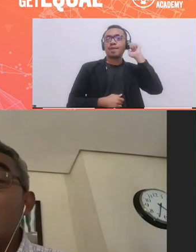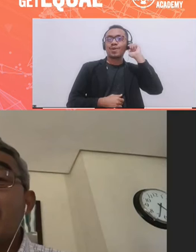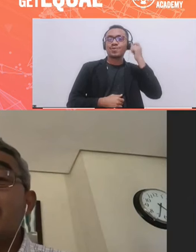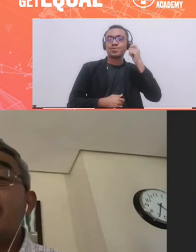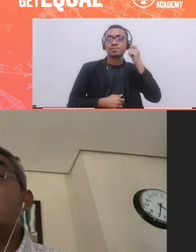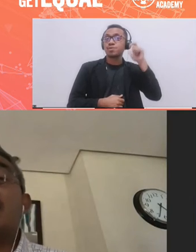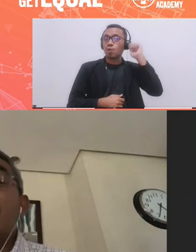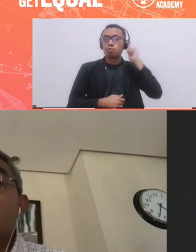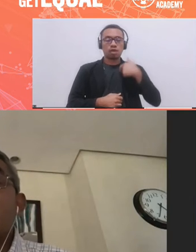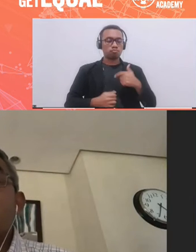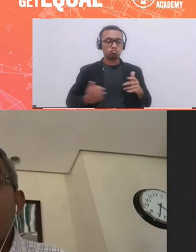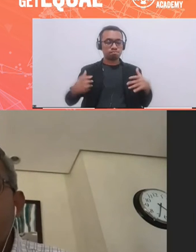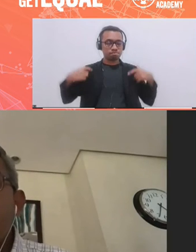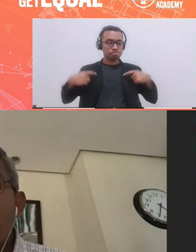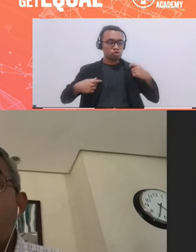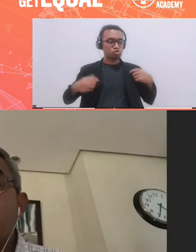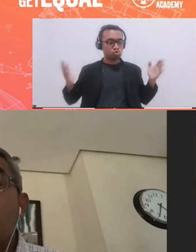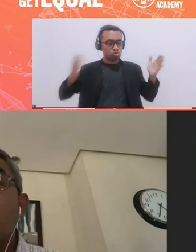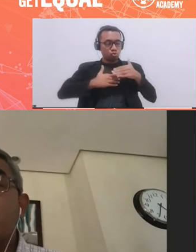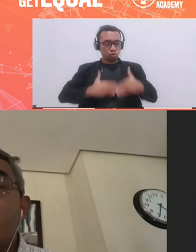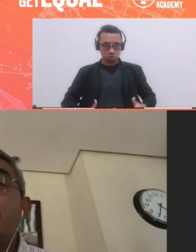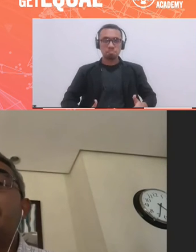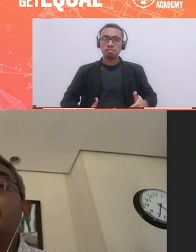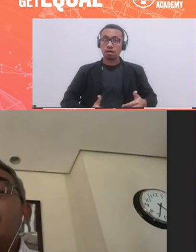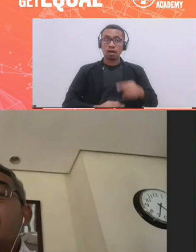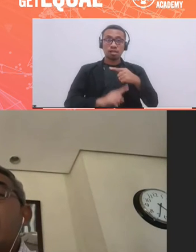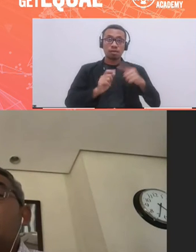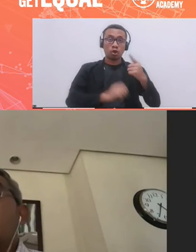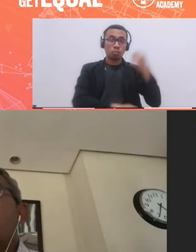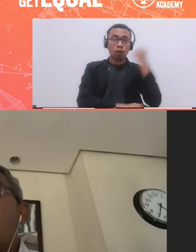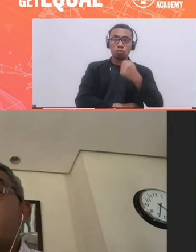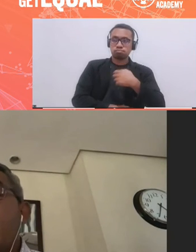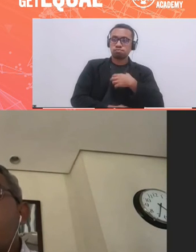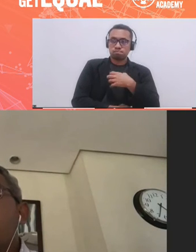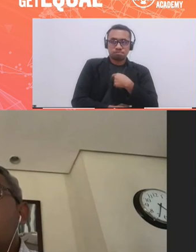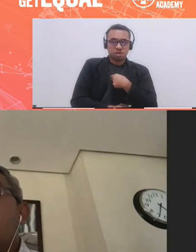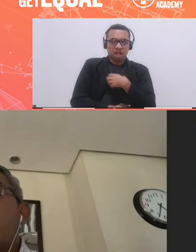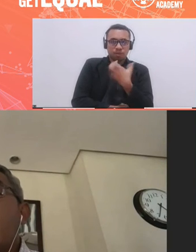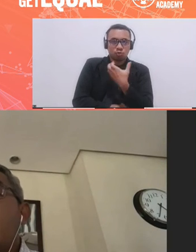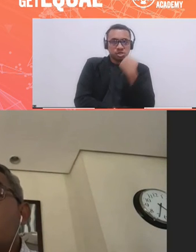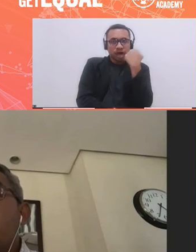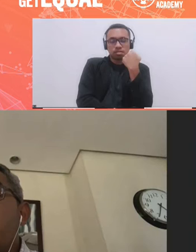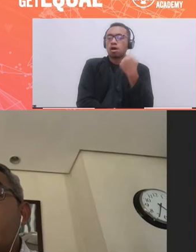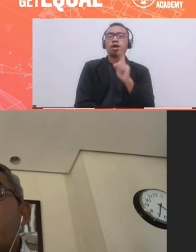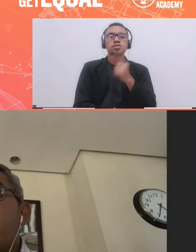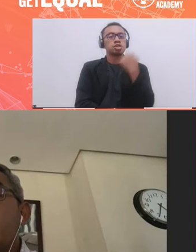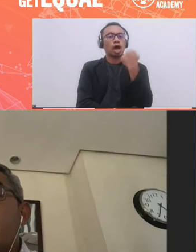niat jahat, ya jahat aja. Kejahatan itu akan selalu terjadi. Nah untuk itulah memang kita harus membangkitkan